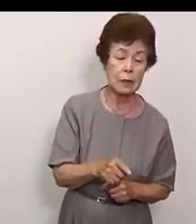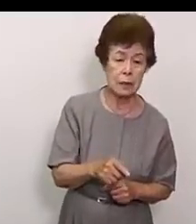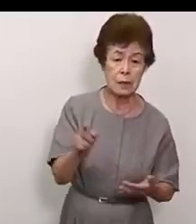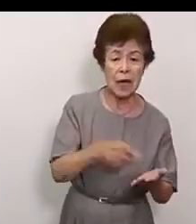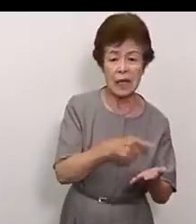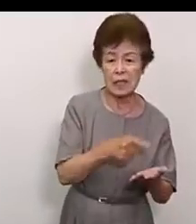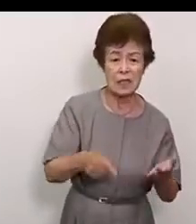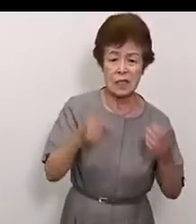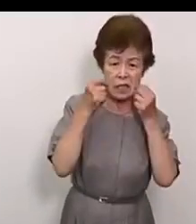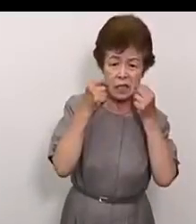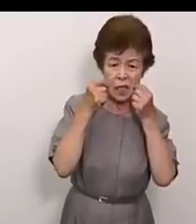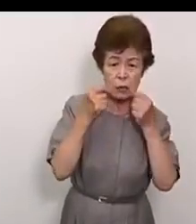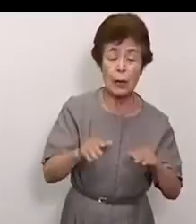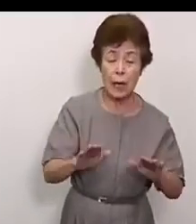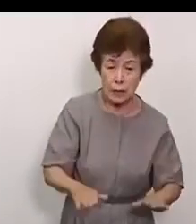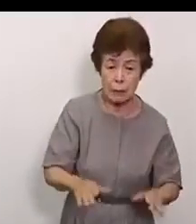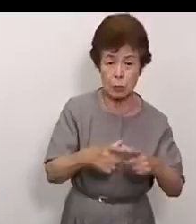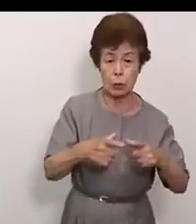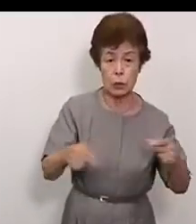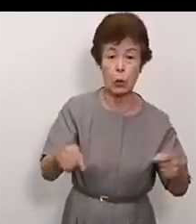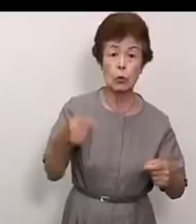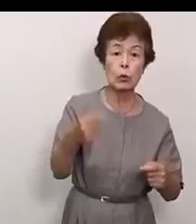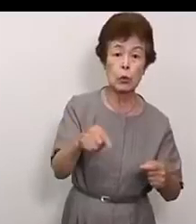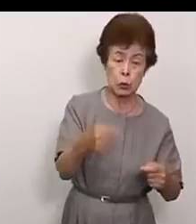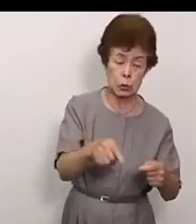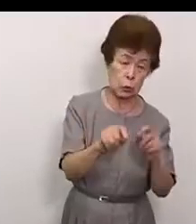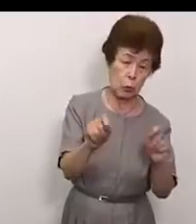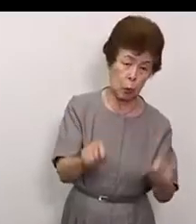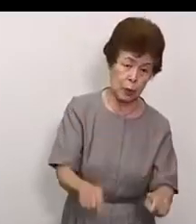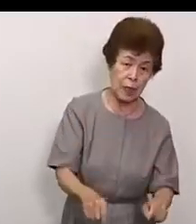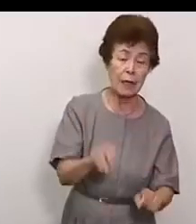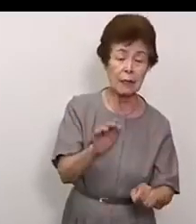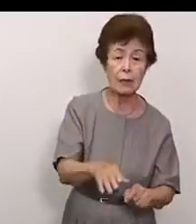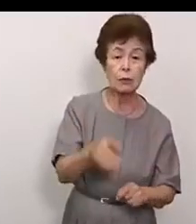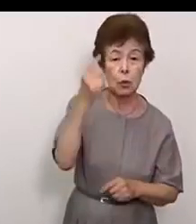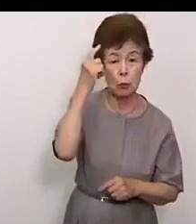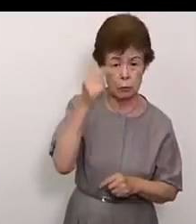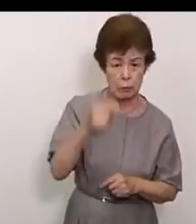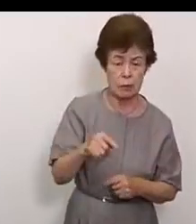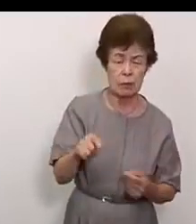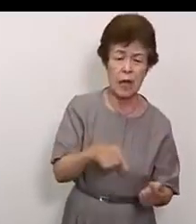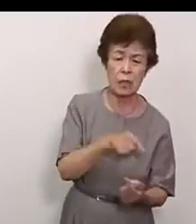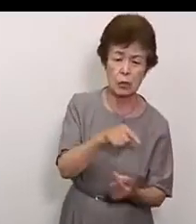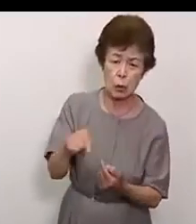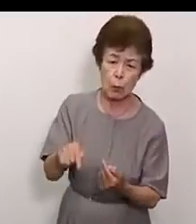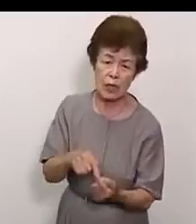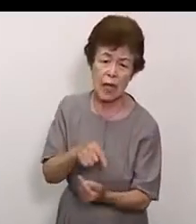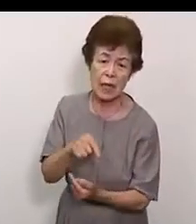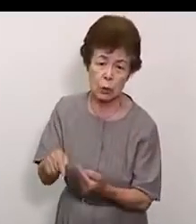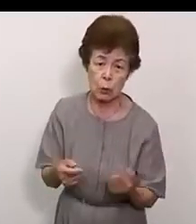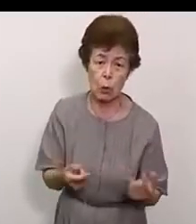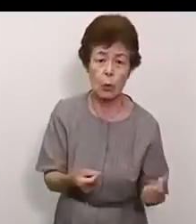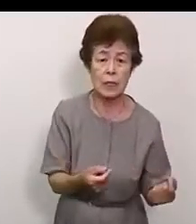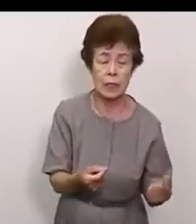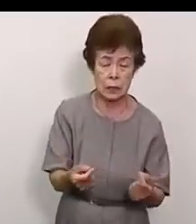大変今の日本の教育の問題だと思います。何回も何回も同じことが繰り返されてますので、